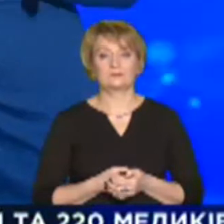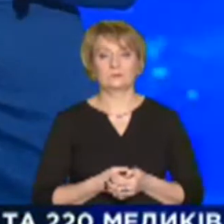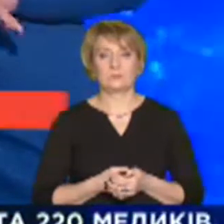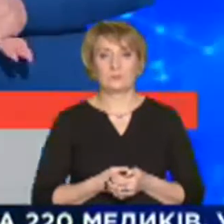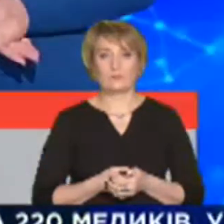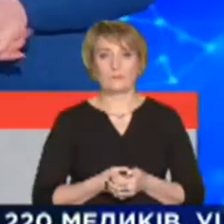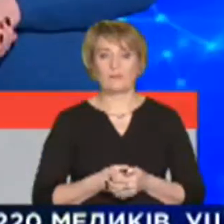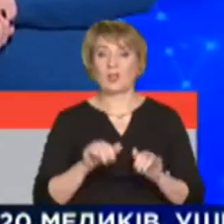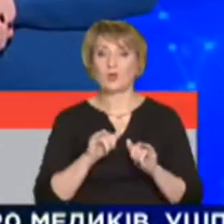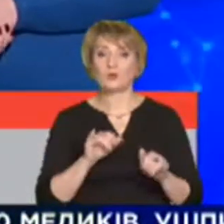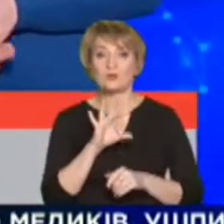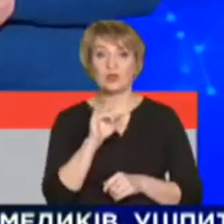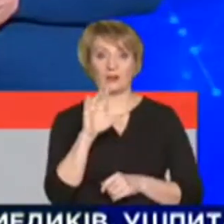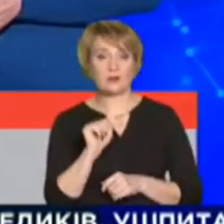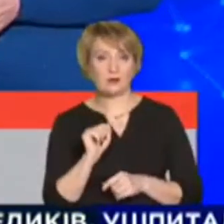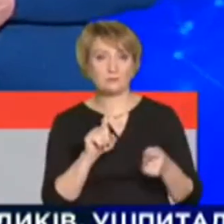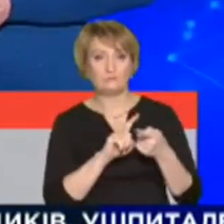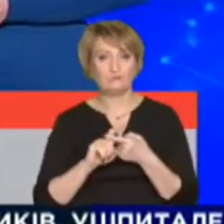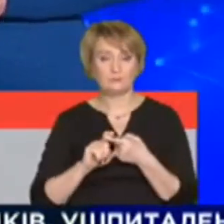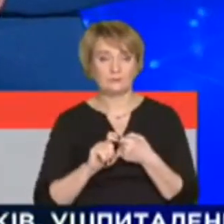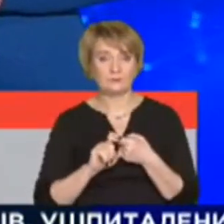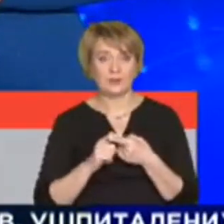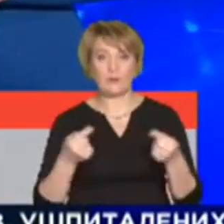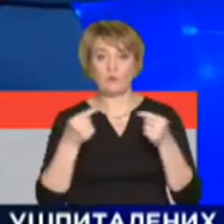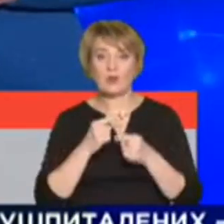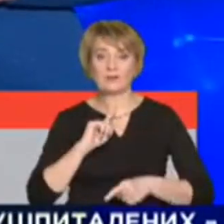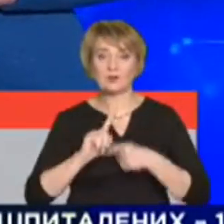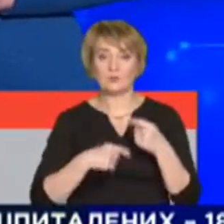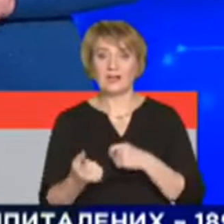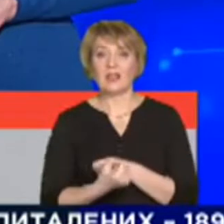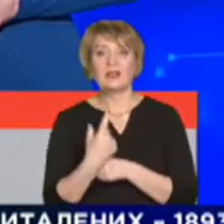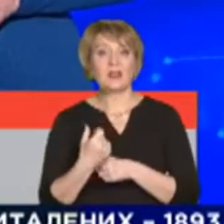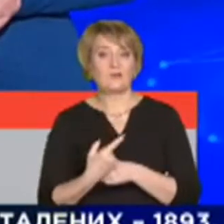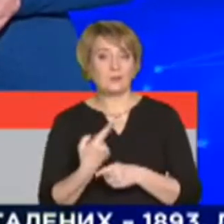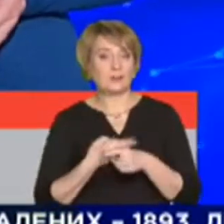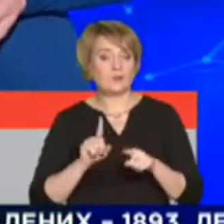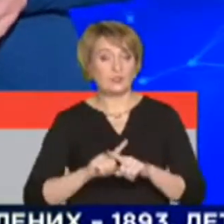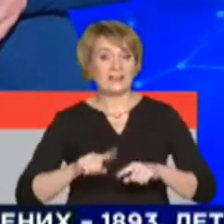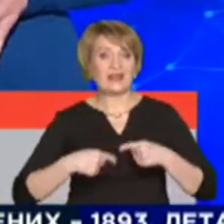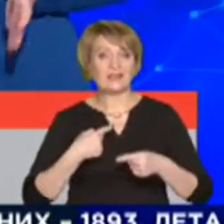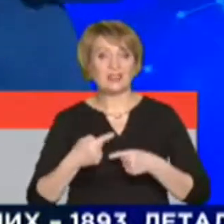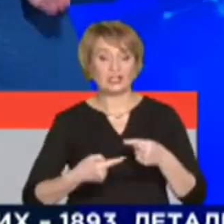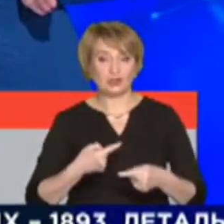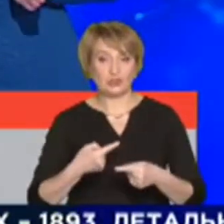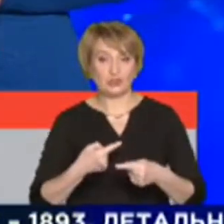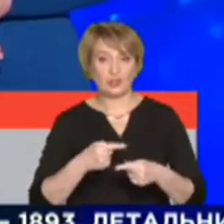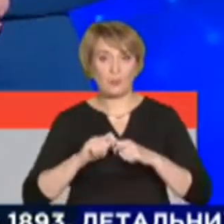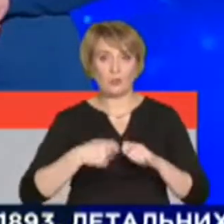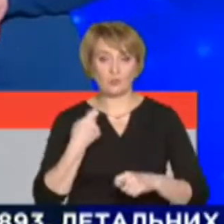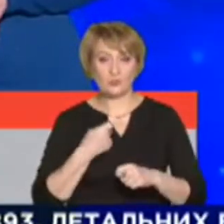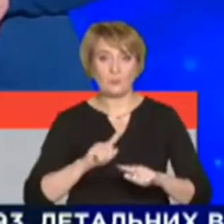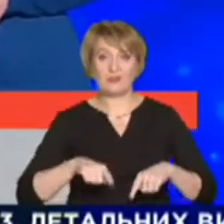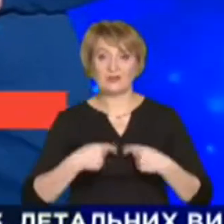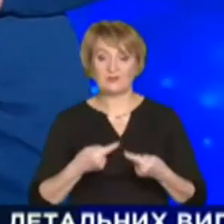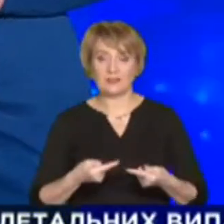Тож розвиток раку пов'язують з мутаціями певних генах. Як виявилося, ряд таких генетичних порушень може передаватися у спадок.